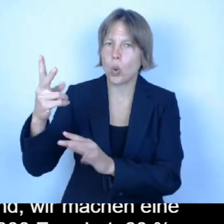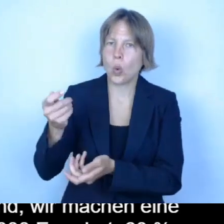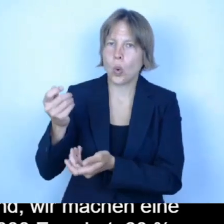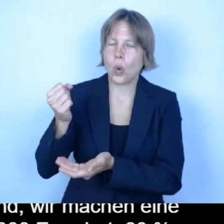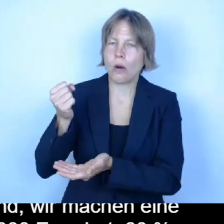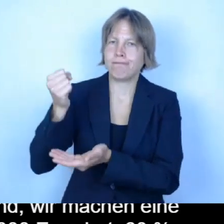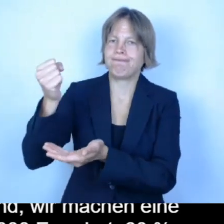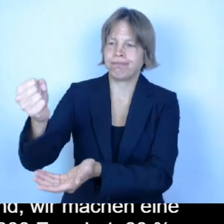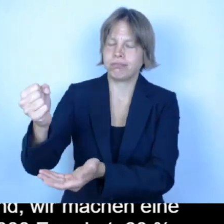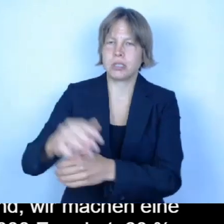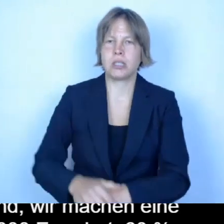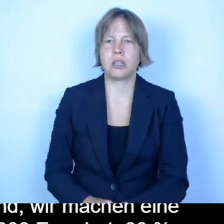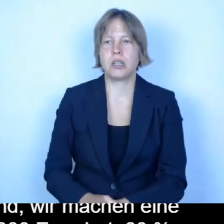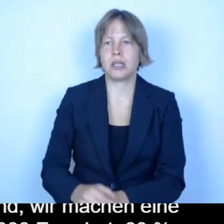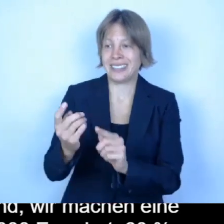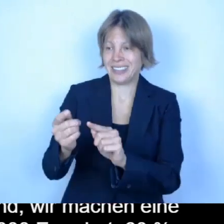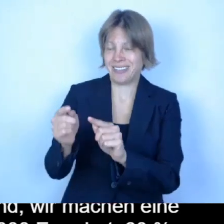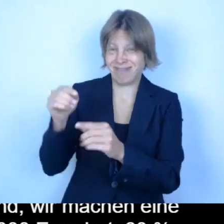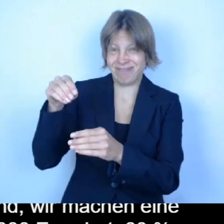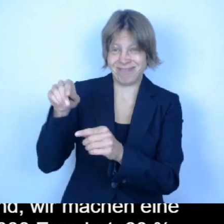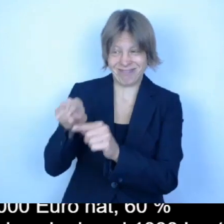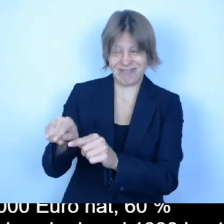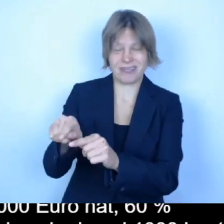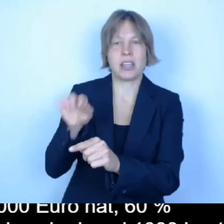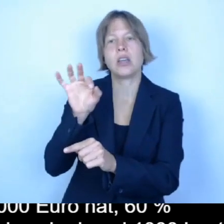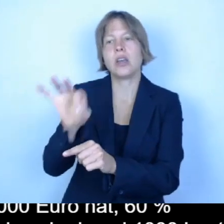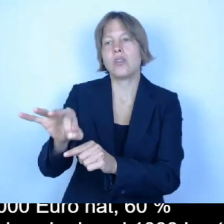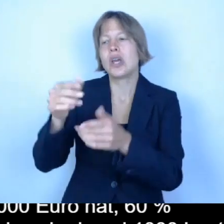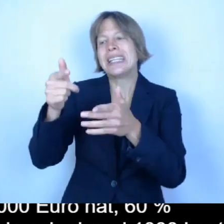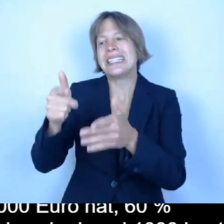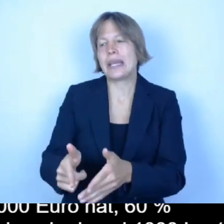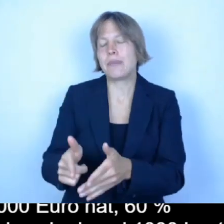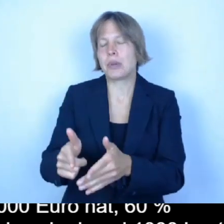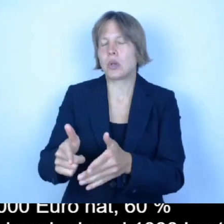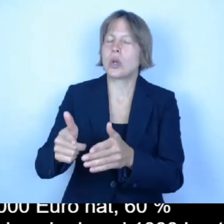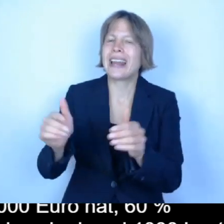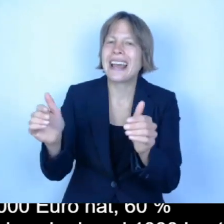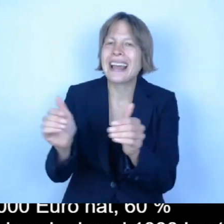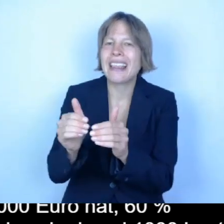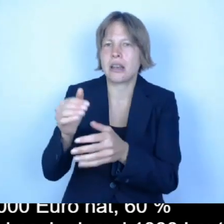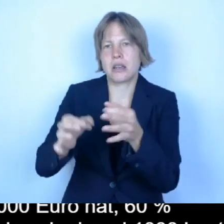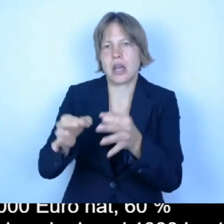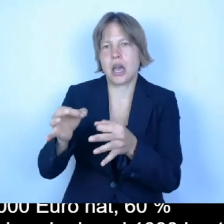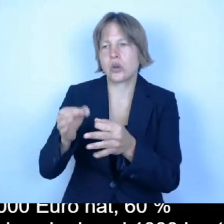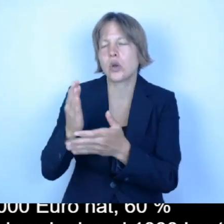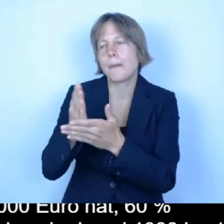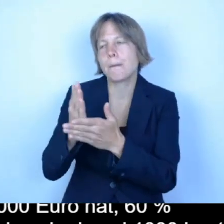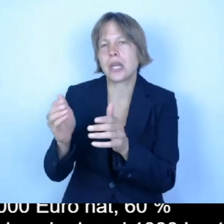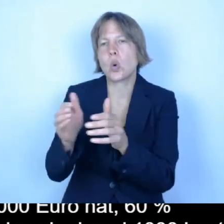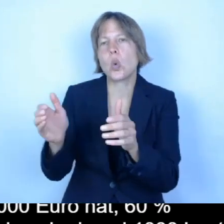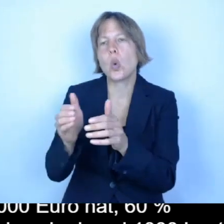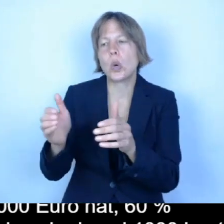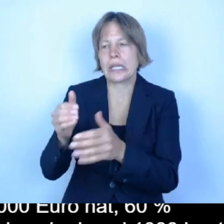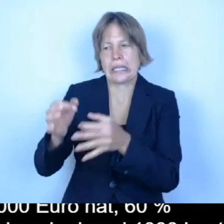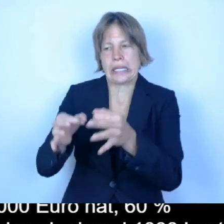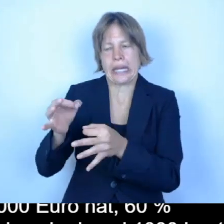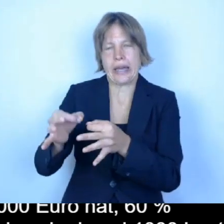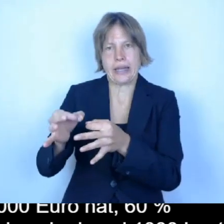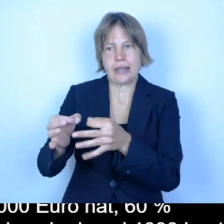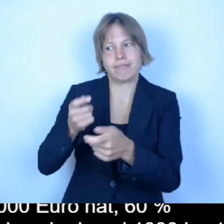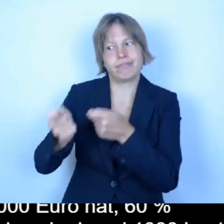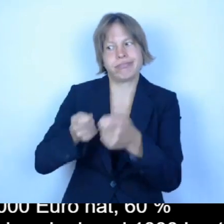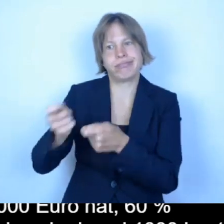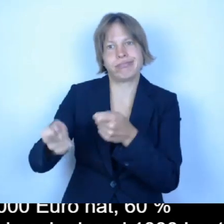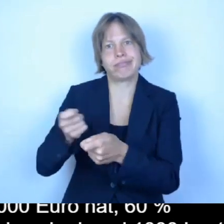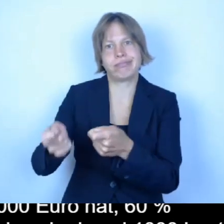mittlere Theater, also professionelle, entsprechend profitieren. Das alles, was Sie so kennen, auch aus der bayerischen Kulturszene,